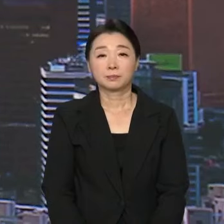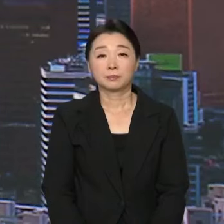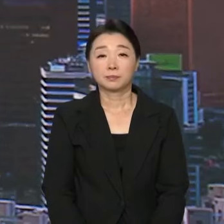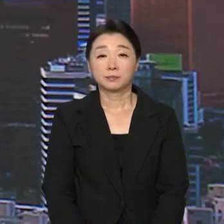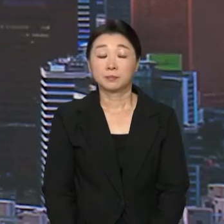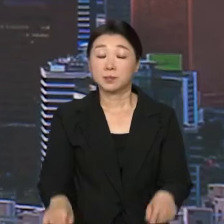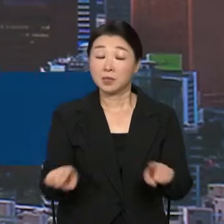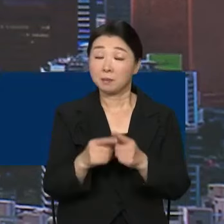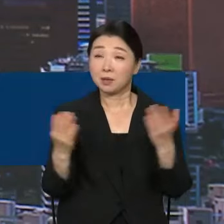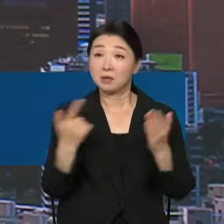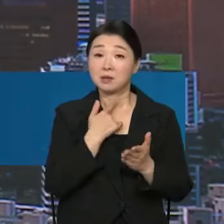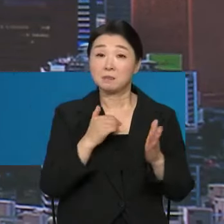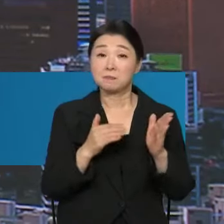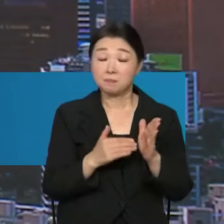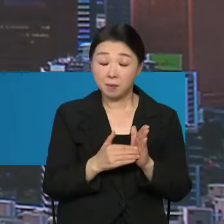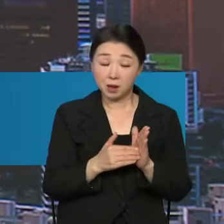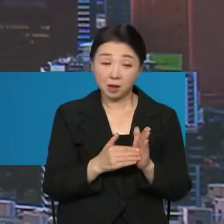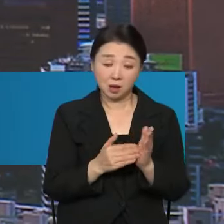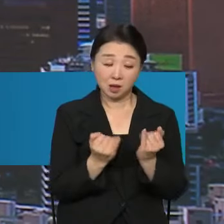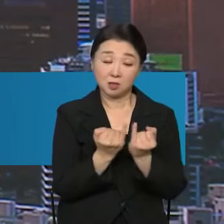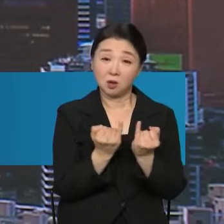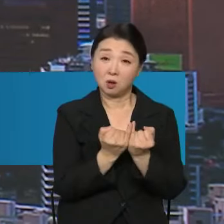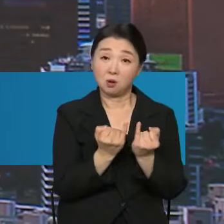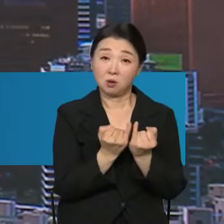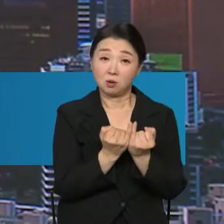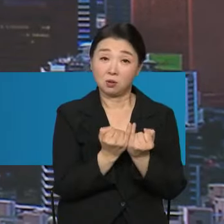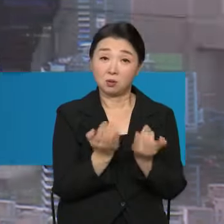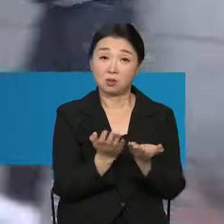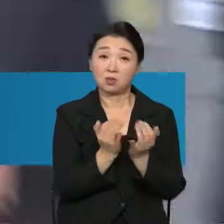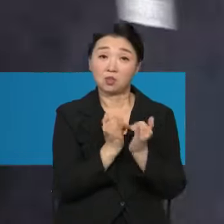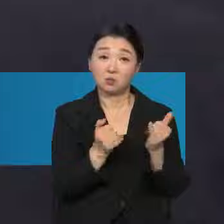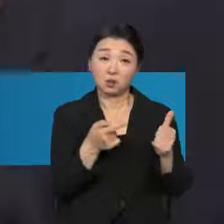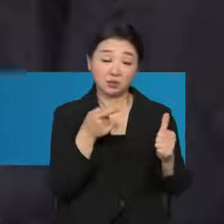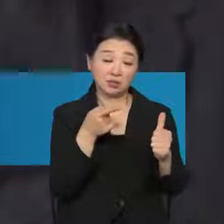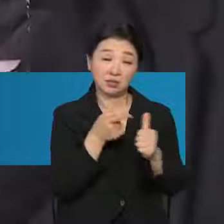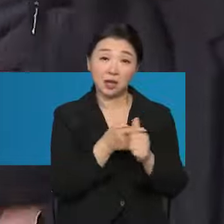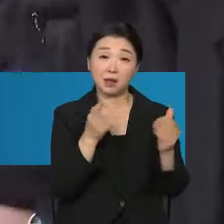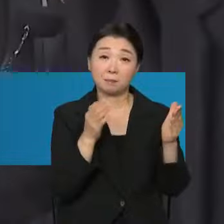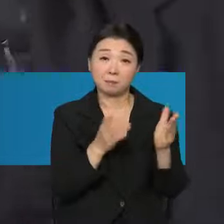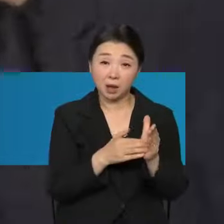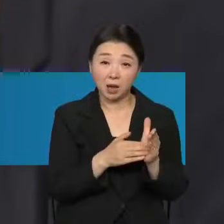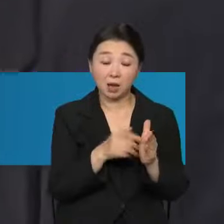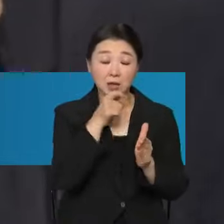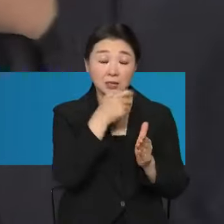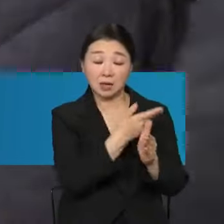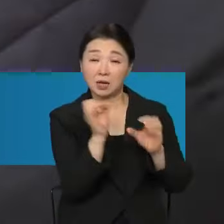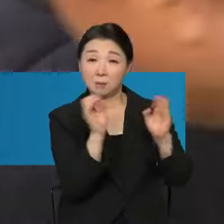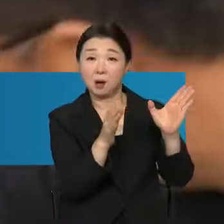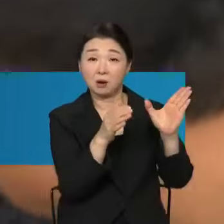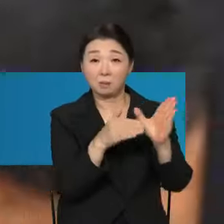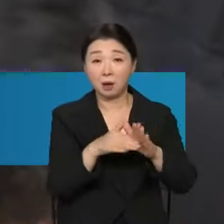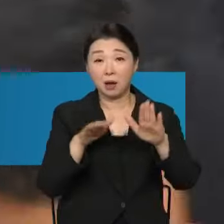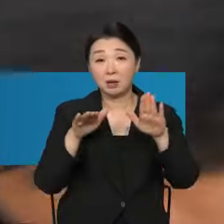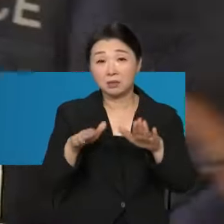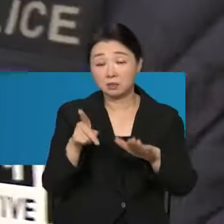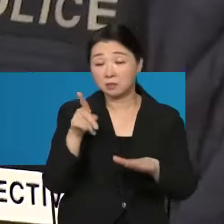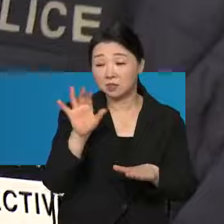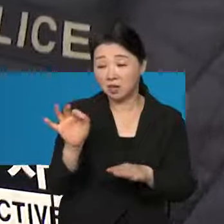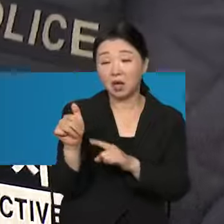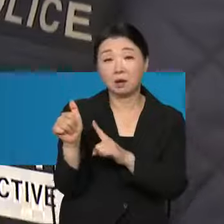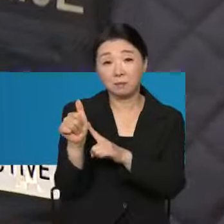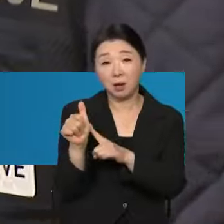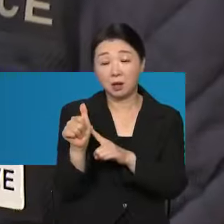함께 근무하던 여성 군무원을 살해한 뒤에 시신을 훼손해 북한강에 유기한 현역 군장교 양무 씨의 신상이 오늘